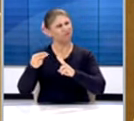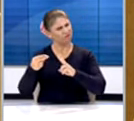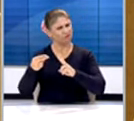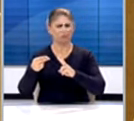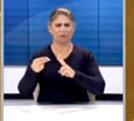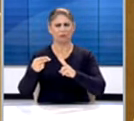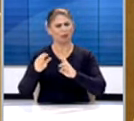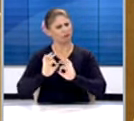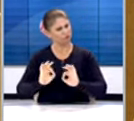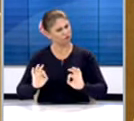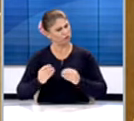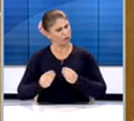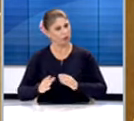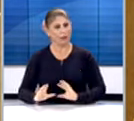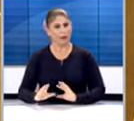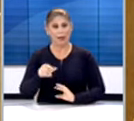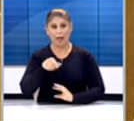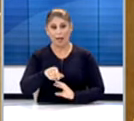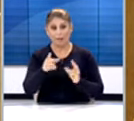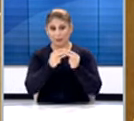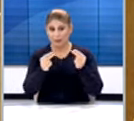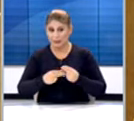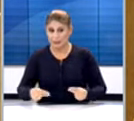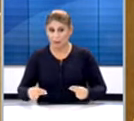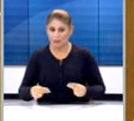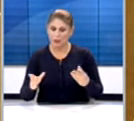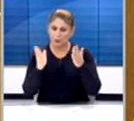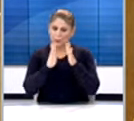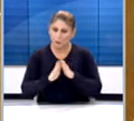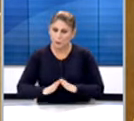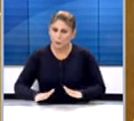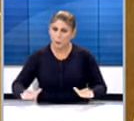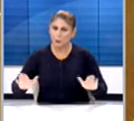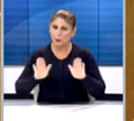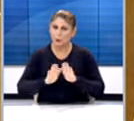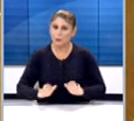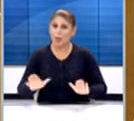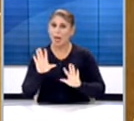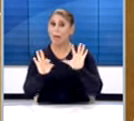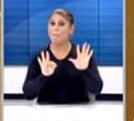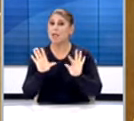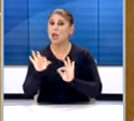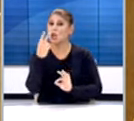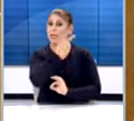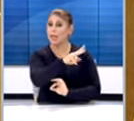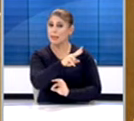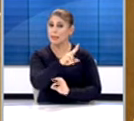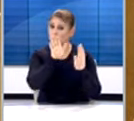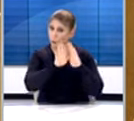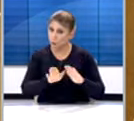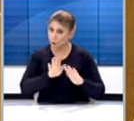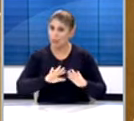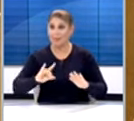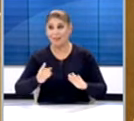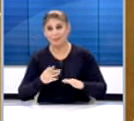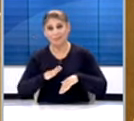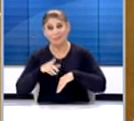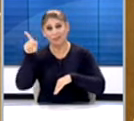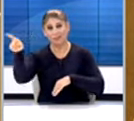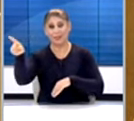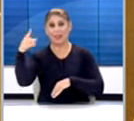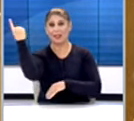αποσυμπιέζεται τις συνέπειες, αμβλύνεται τις συνέπειες της κλιματικής κρίσης με τις επιλογές σας? Ή μήπως σας φταίει η κλιματική κρίση που